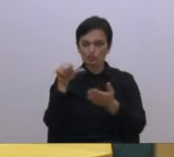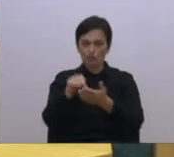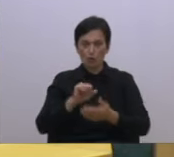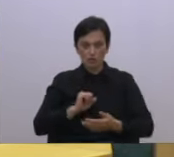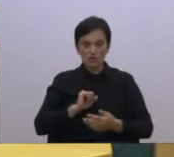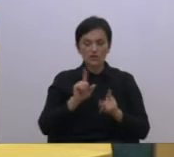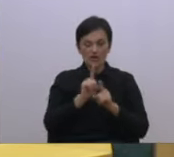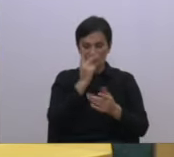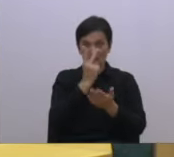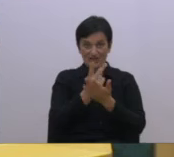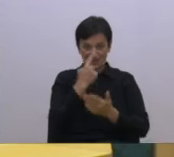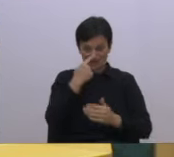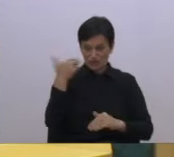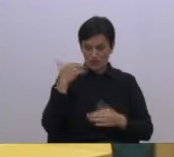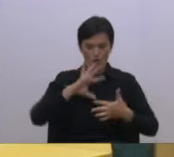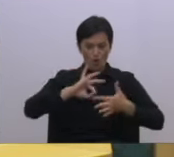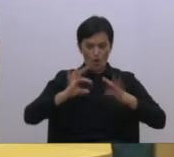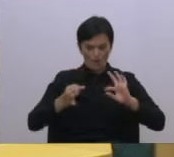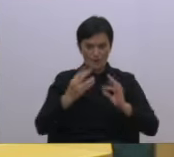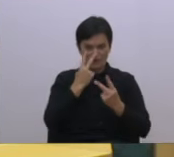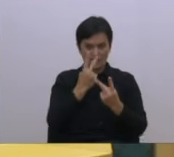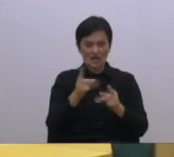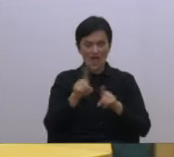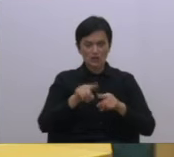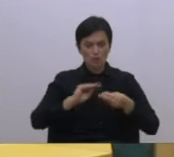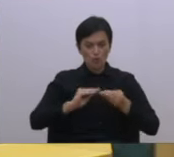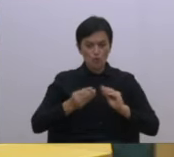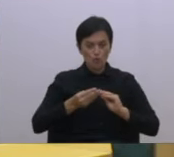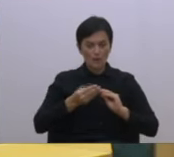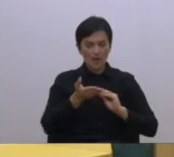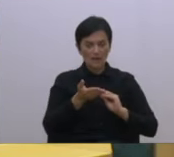შორის ვიხილეთ ახლაც ოლიმპიადაზე ასეთი პრობლემები,